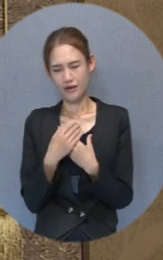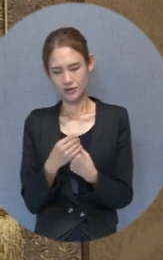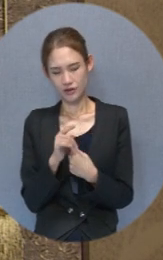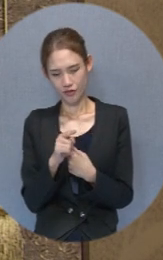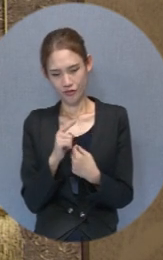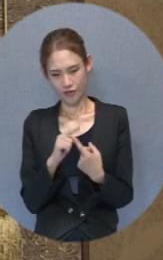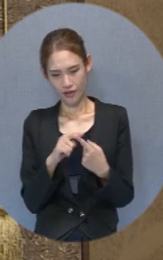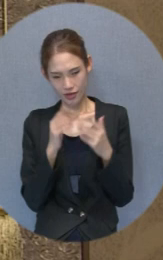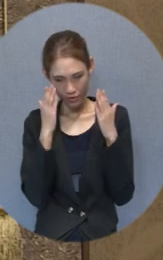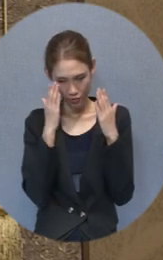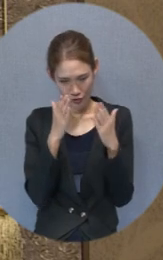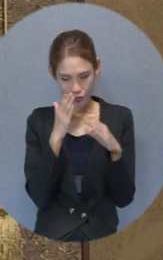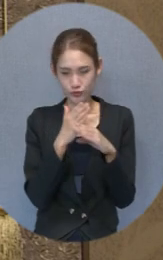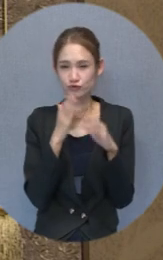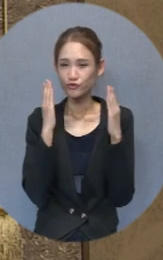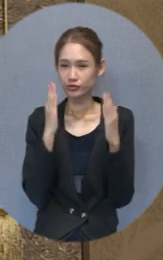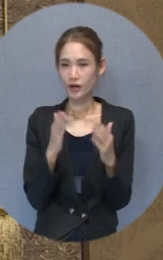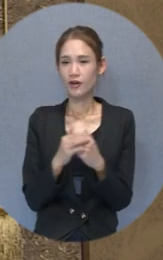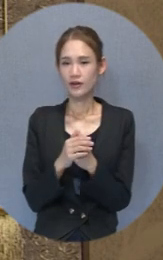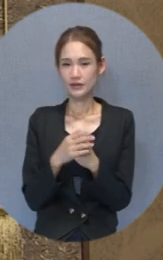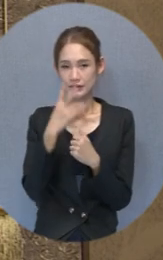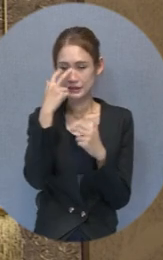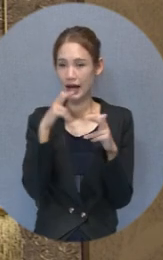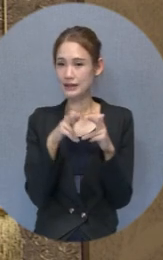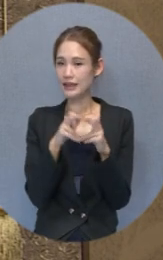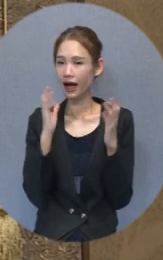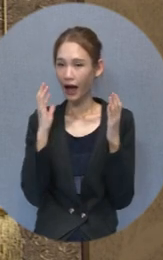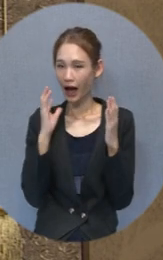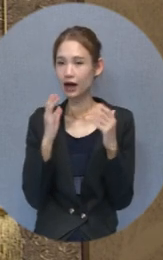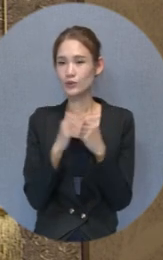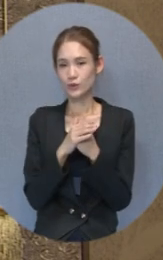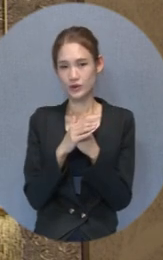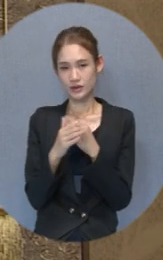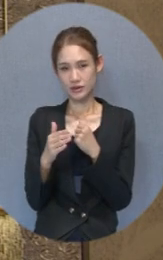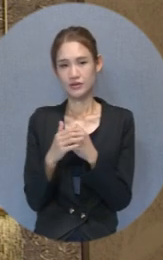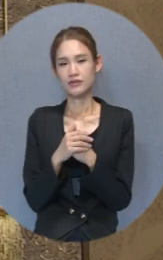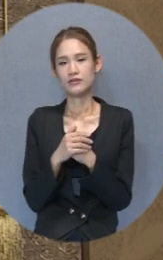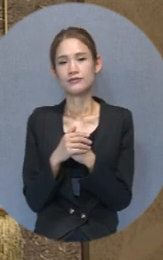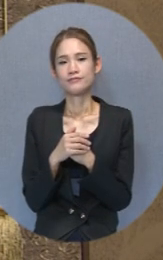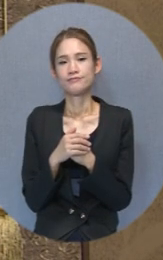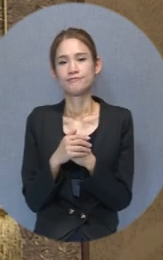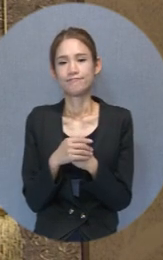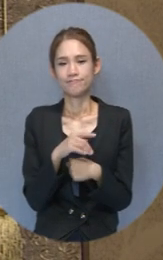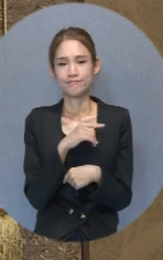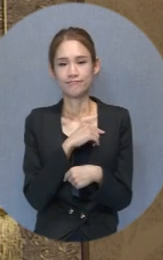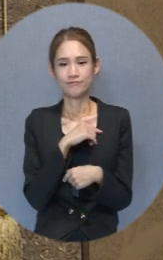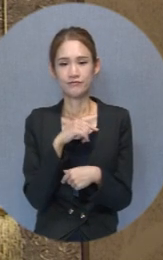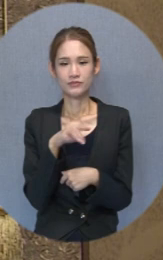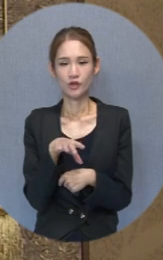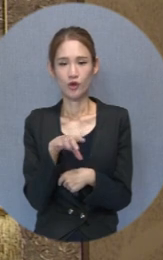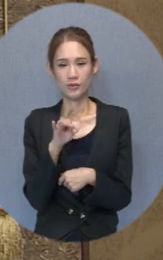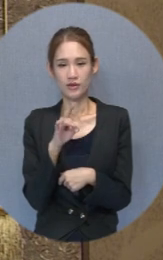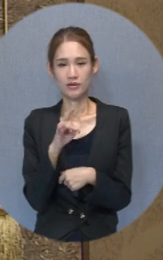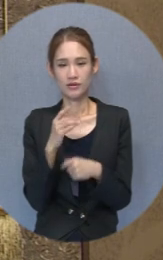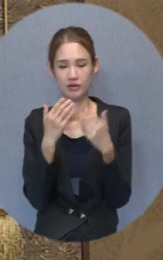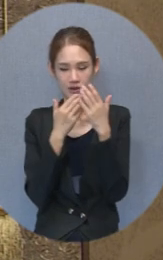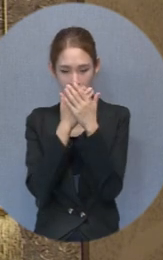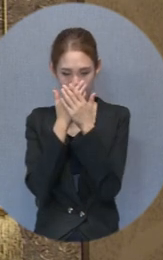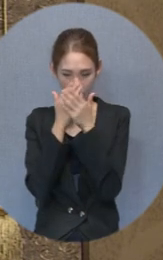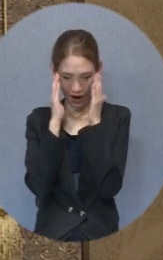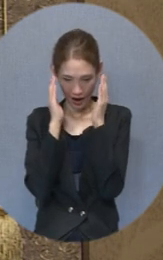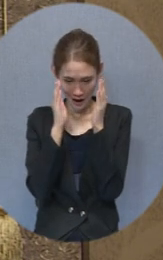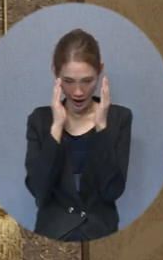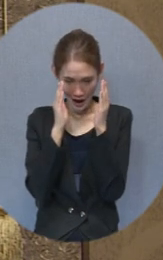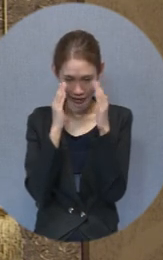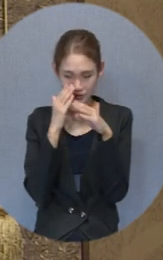두죠. 시각장애 아동들이기 때문에 가장, 저희가 처음에는